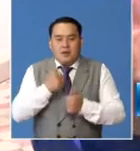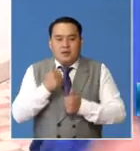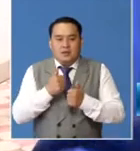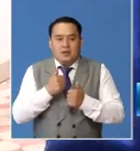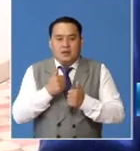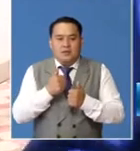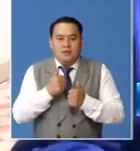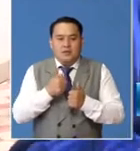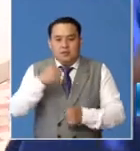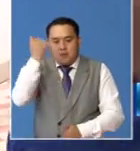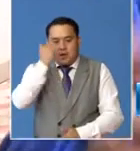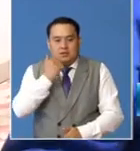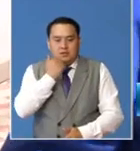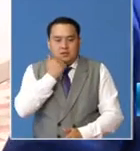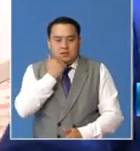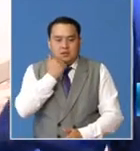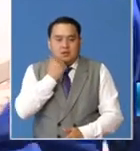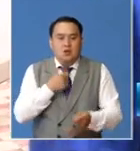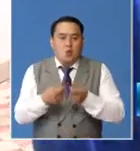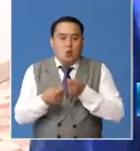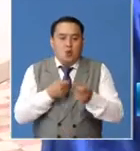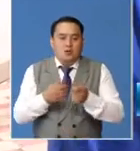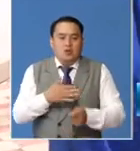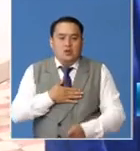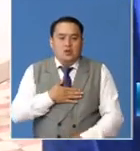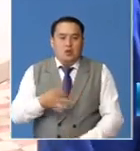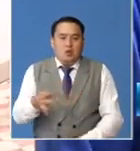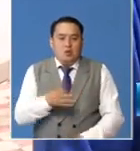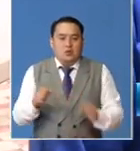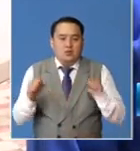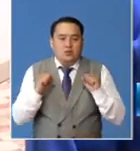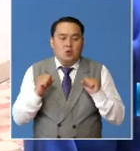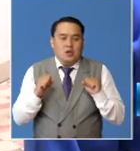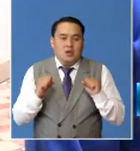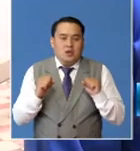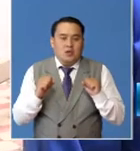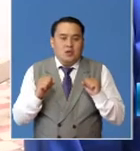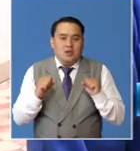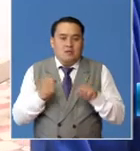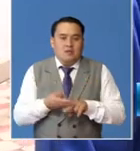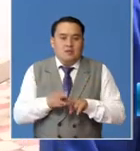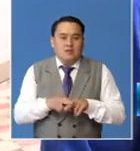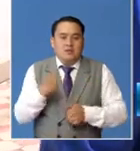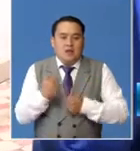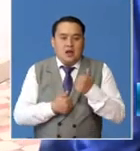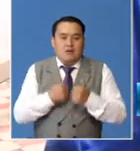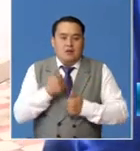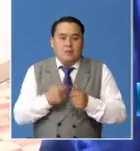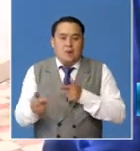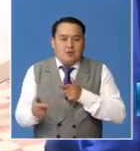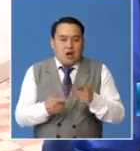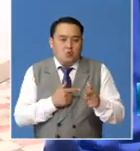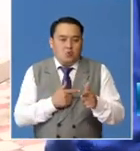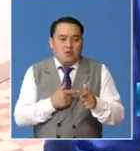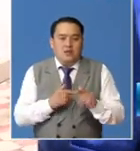надо сказать спасибо за дальновидность руководителям нашего областного спорткомитета. Вот эти соревнования, это как бы подготовка